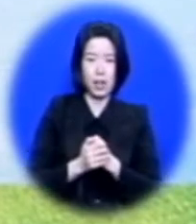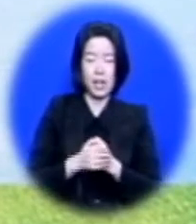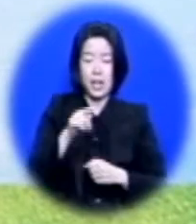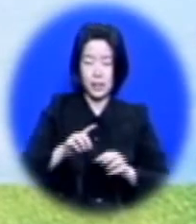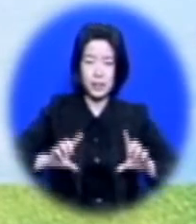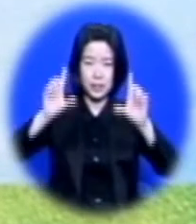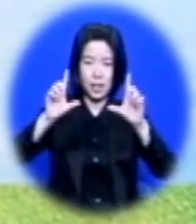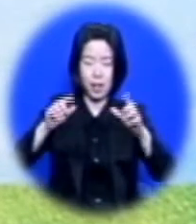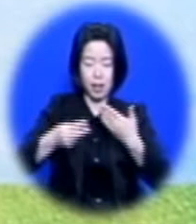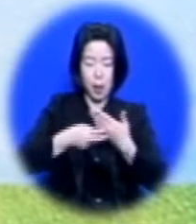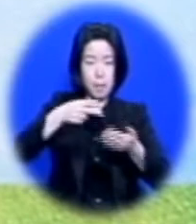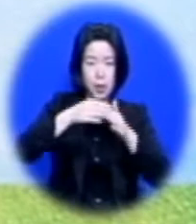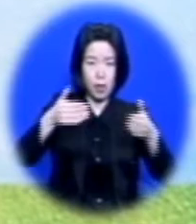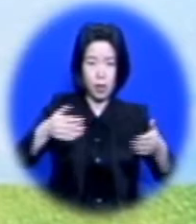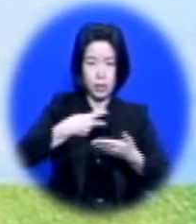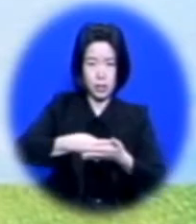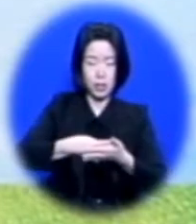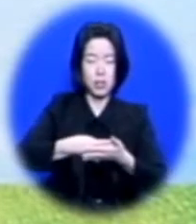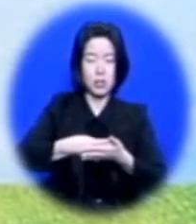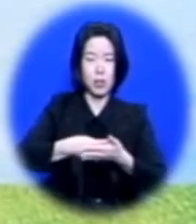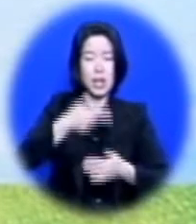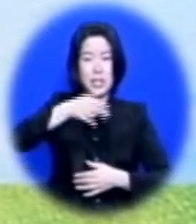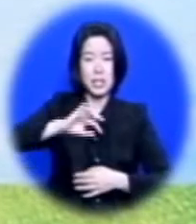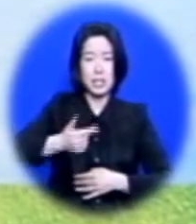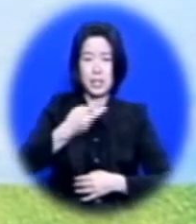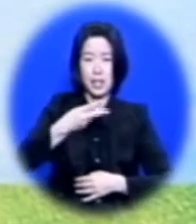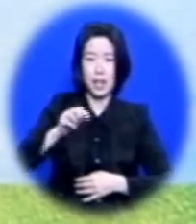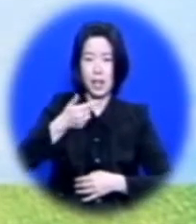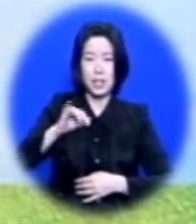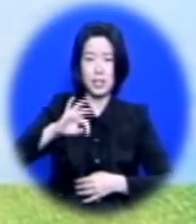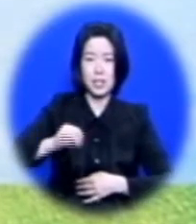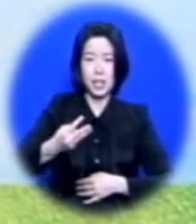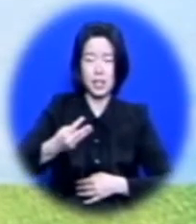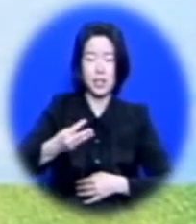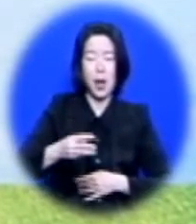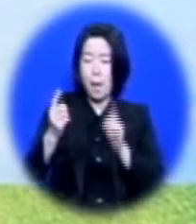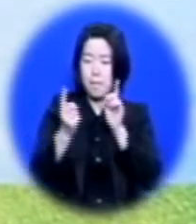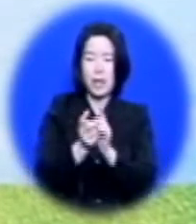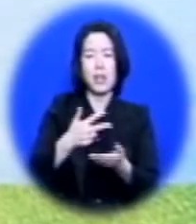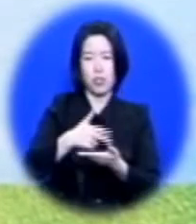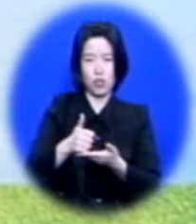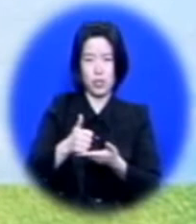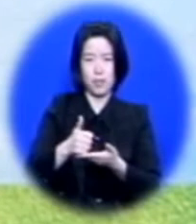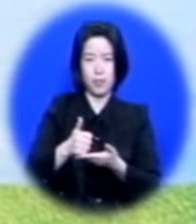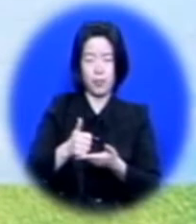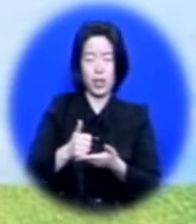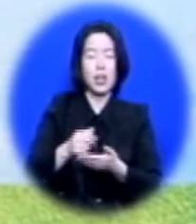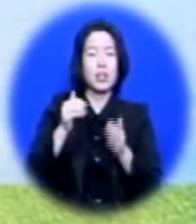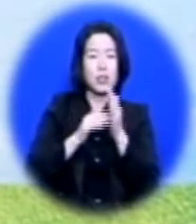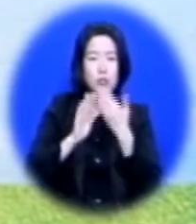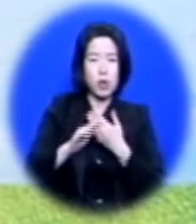그날 침상에서 병상에서 진 다니엘이 만났던 주님 이에요 그러고는